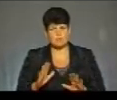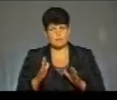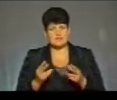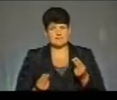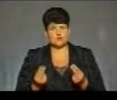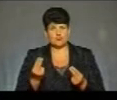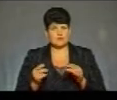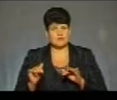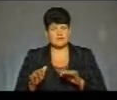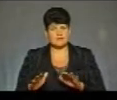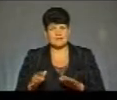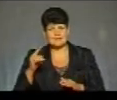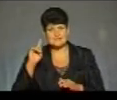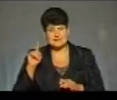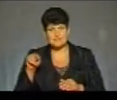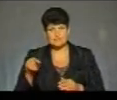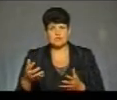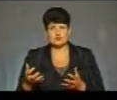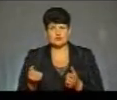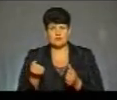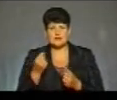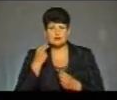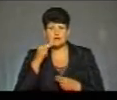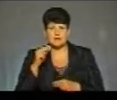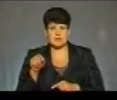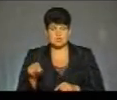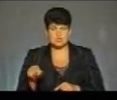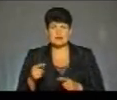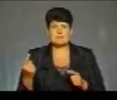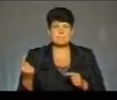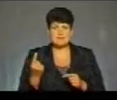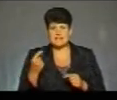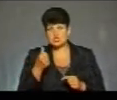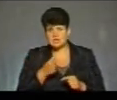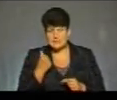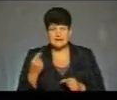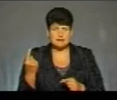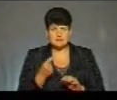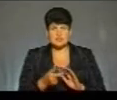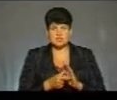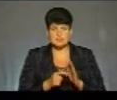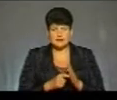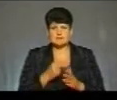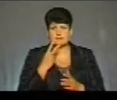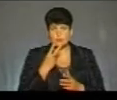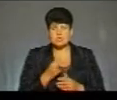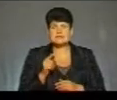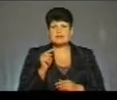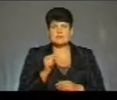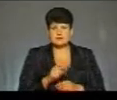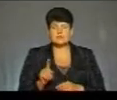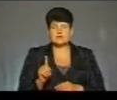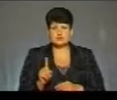ігровій діяльності знання вони здобувають найкраще. І перший рік, і перший клас показав про те,